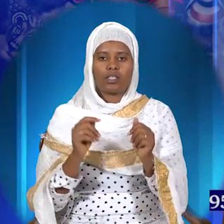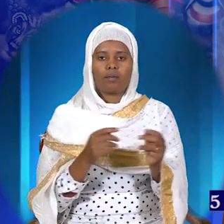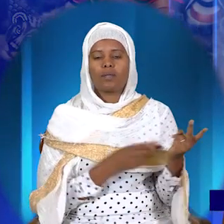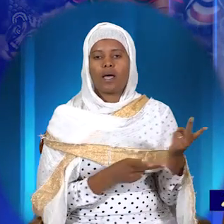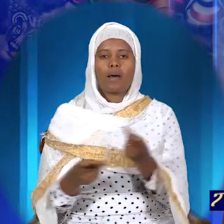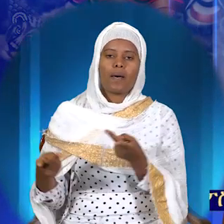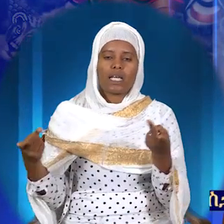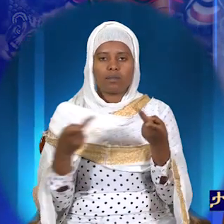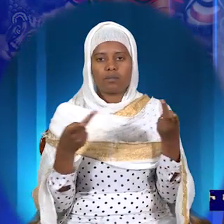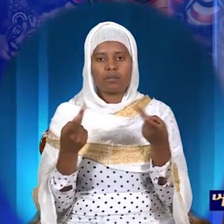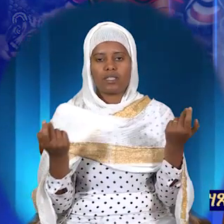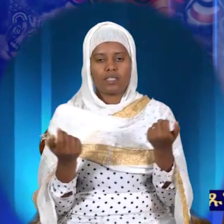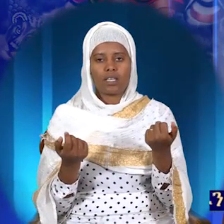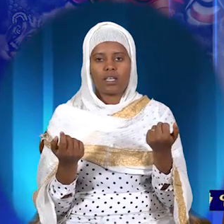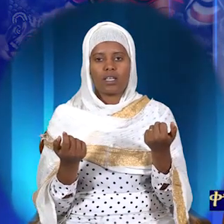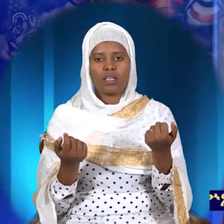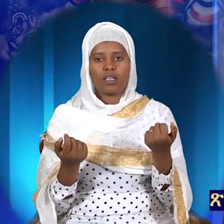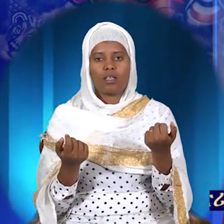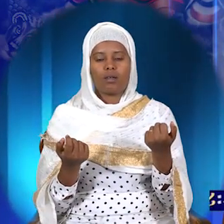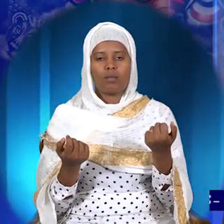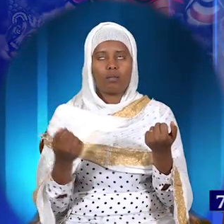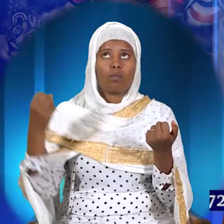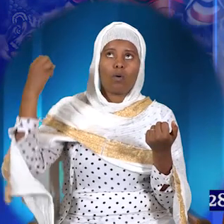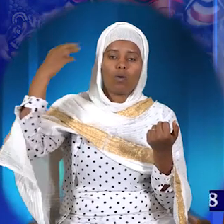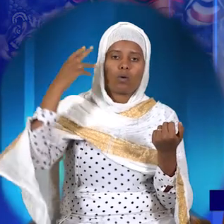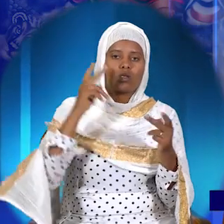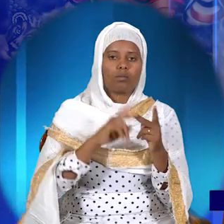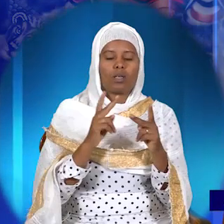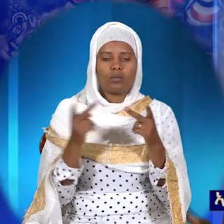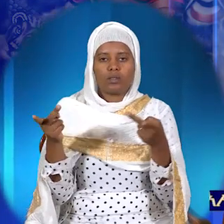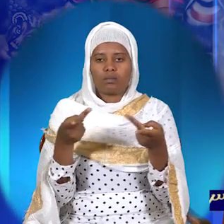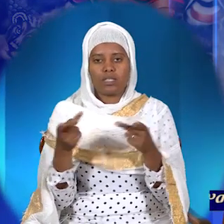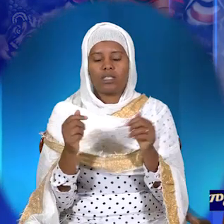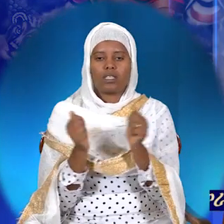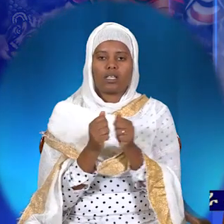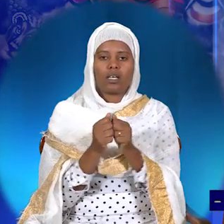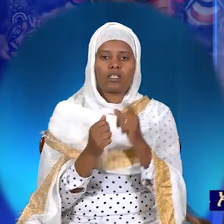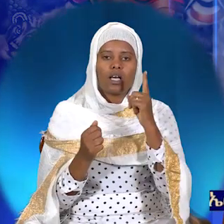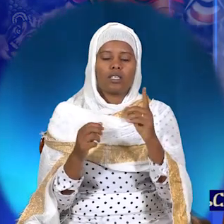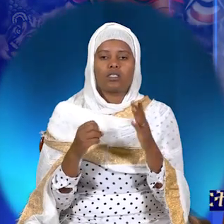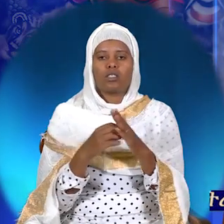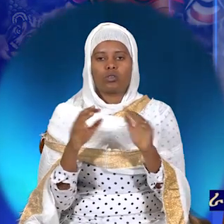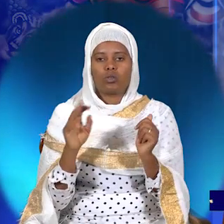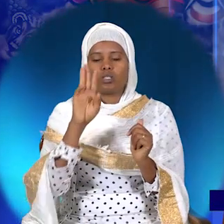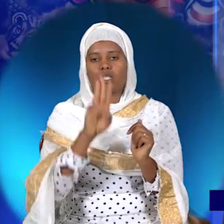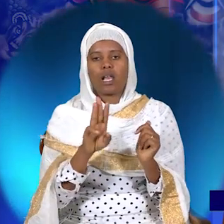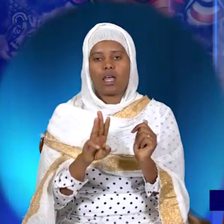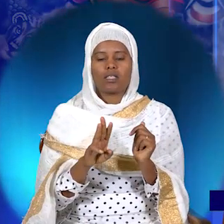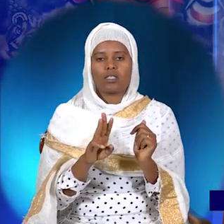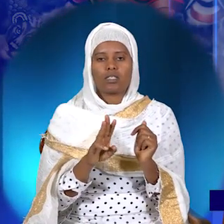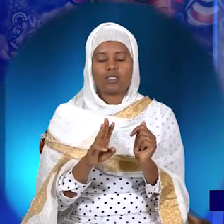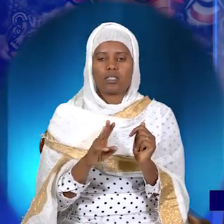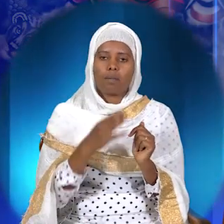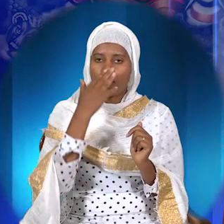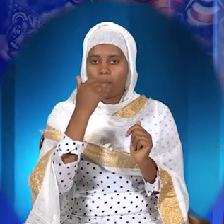ايوم بناي بحر ممسسال بملكوت بخالق نعوز أمسالي نقرات حادة سلزخانو